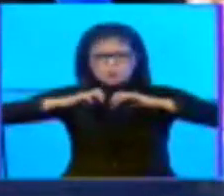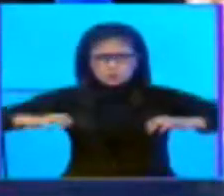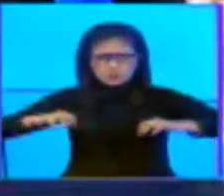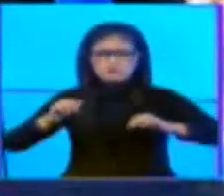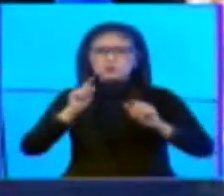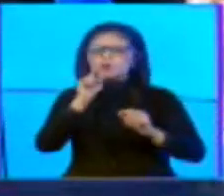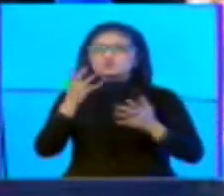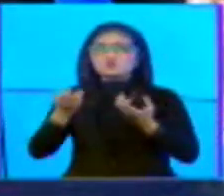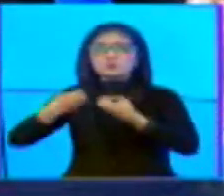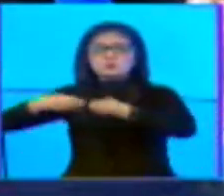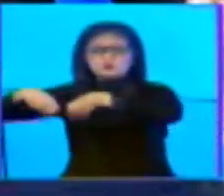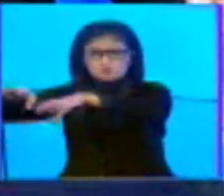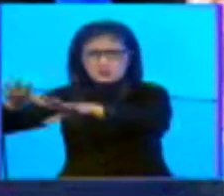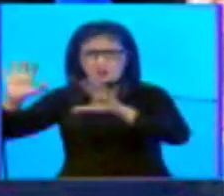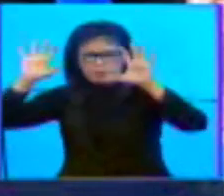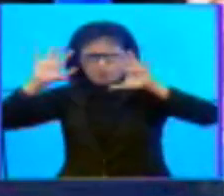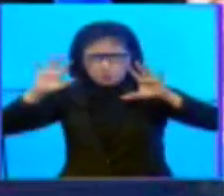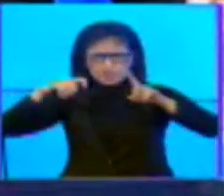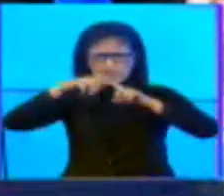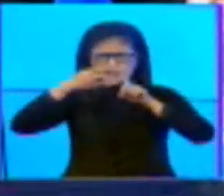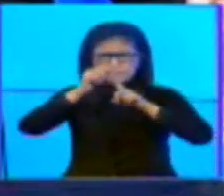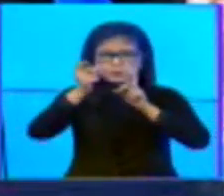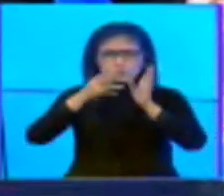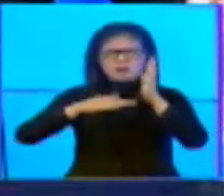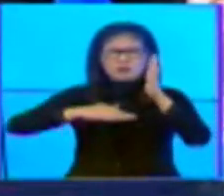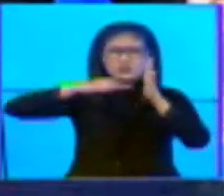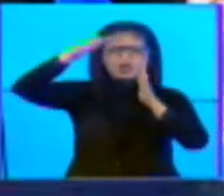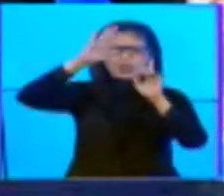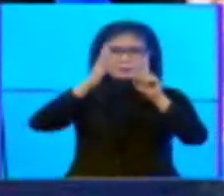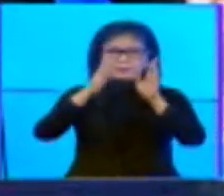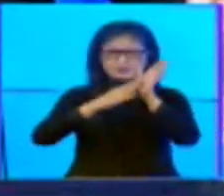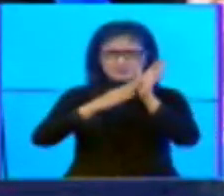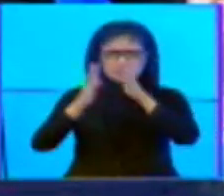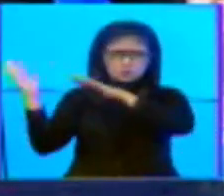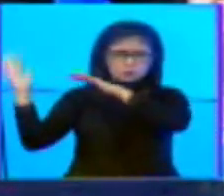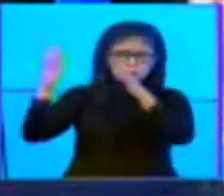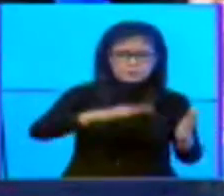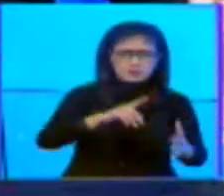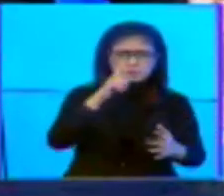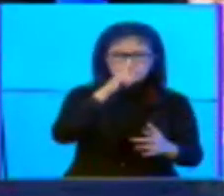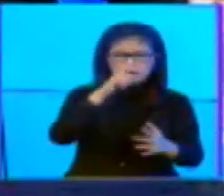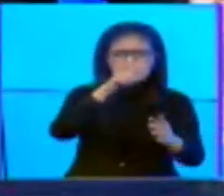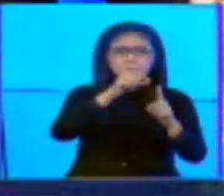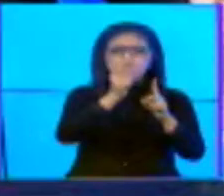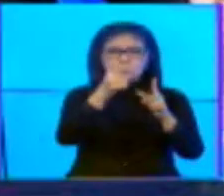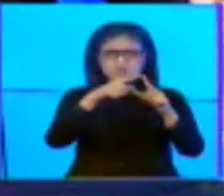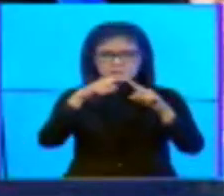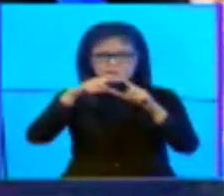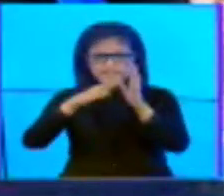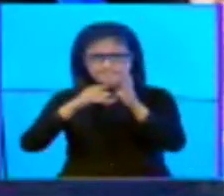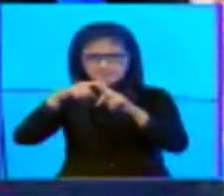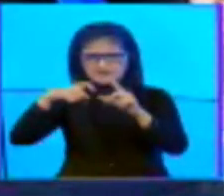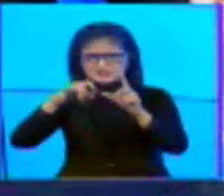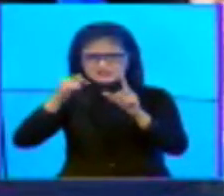dijual setelah itu sebuah pohon Kepuh setinggi 15 meter tumbang dan menimpa pura di Tampaksiring Gianyar Bali